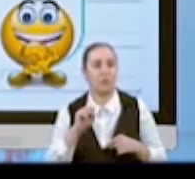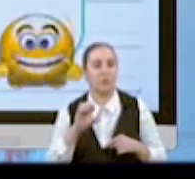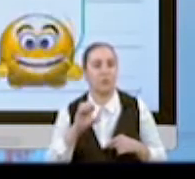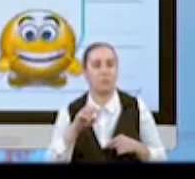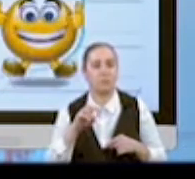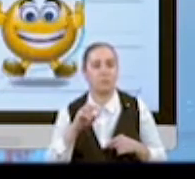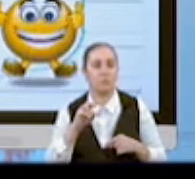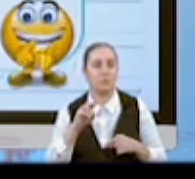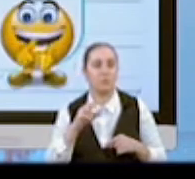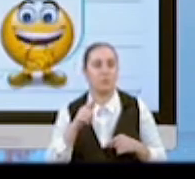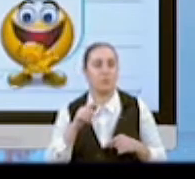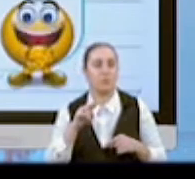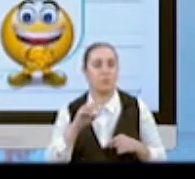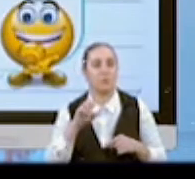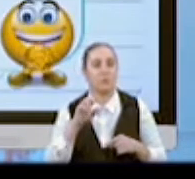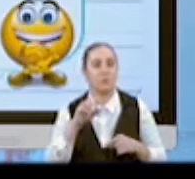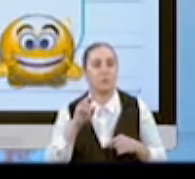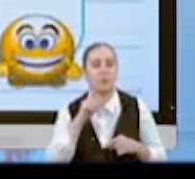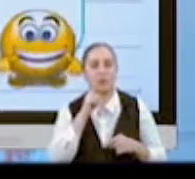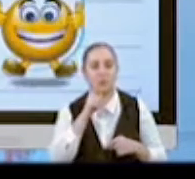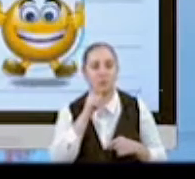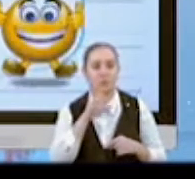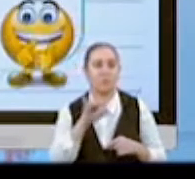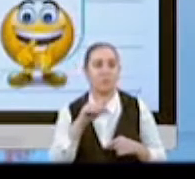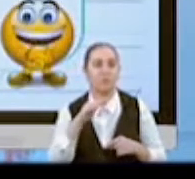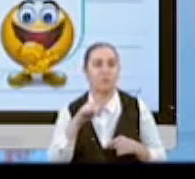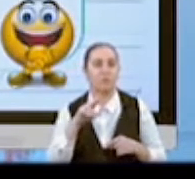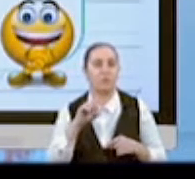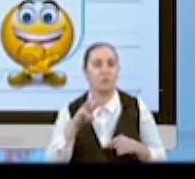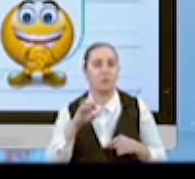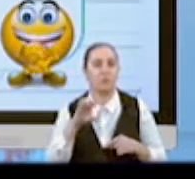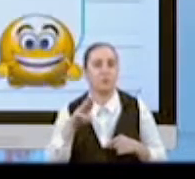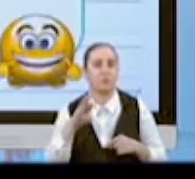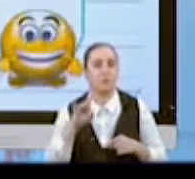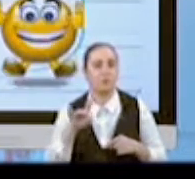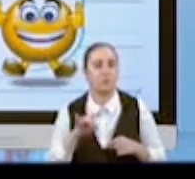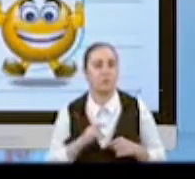ластик, карандаши и фломастеры.